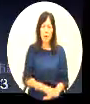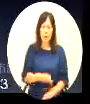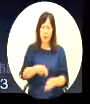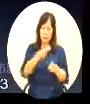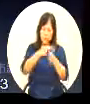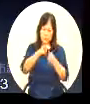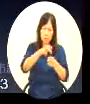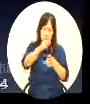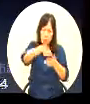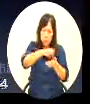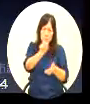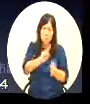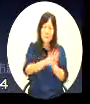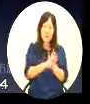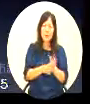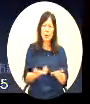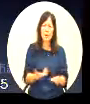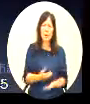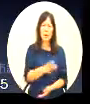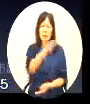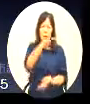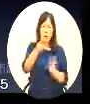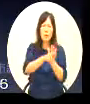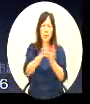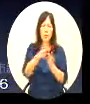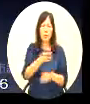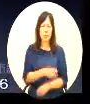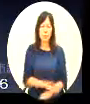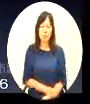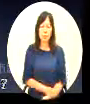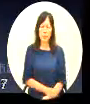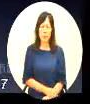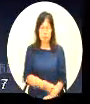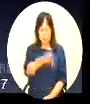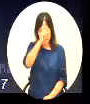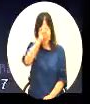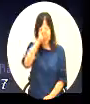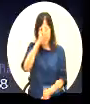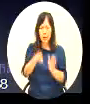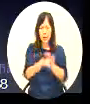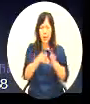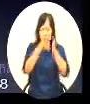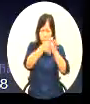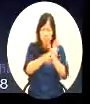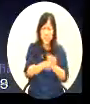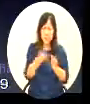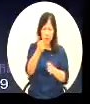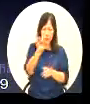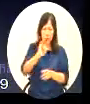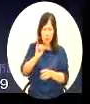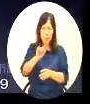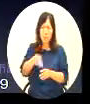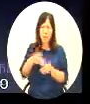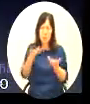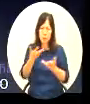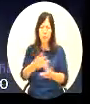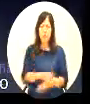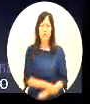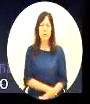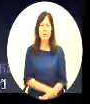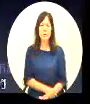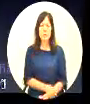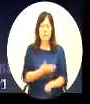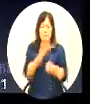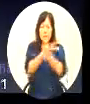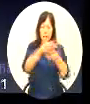内容就是 Letters on Transgender， 就是希望针对这个跨性别的部分齁，让所有